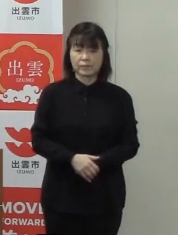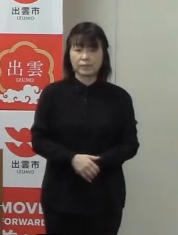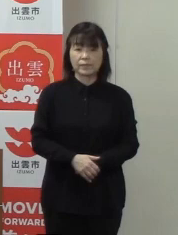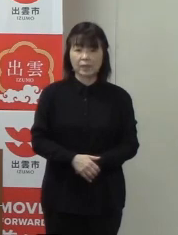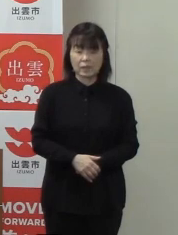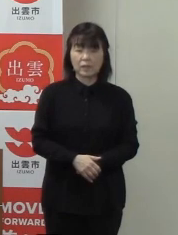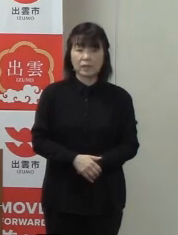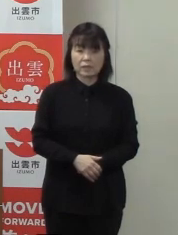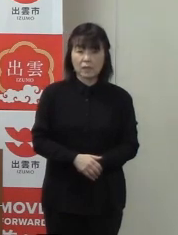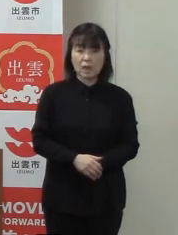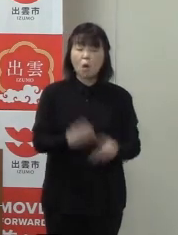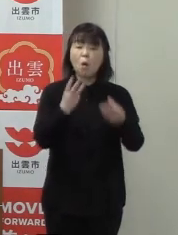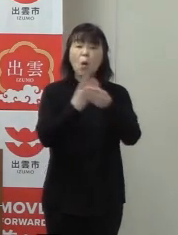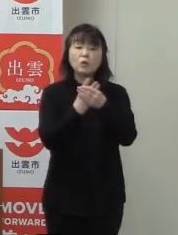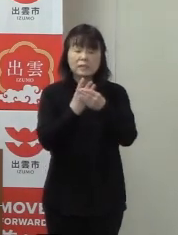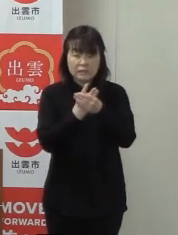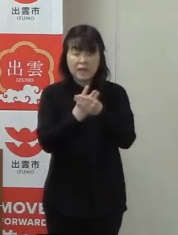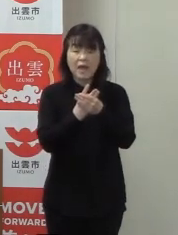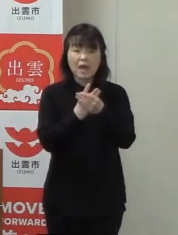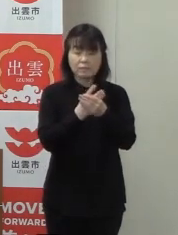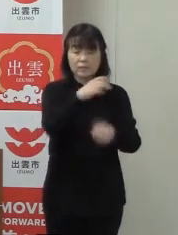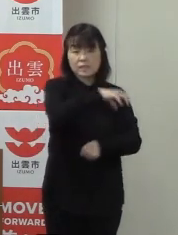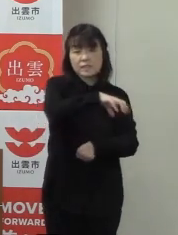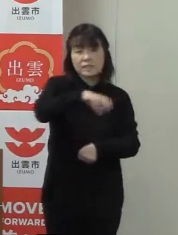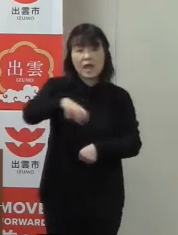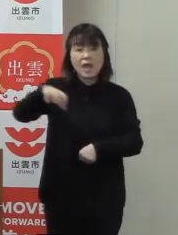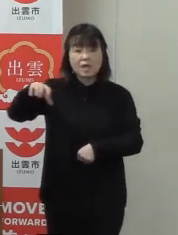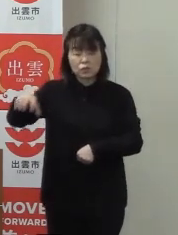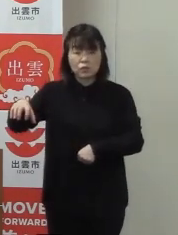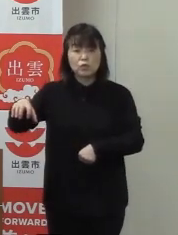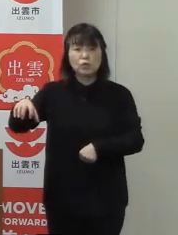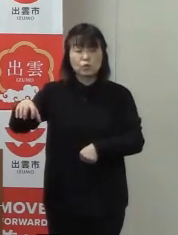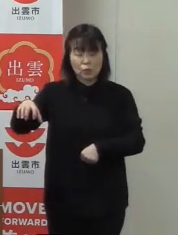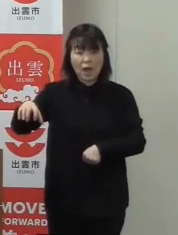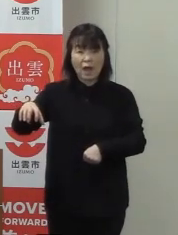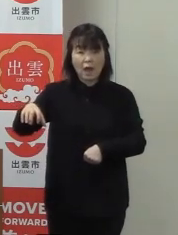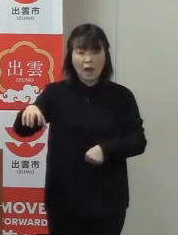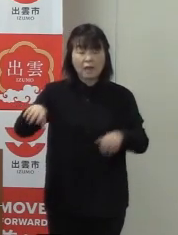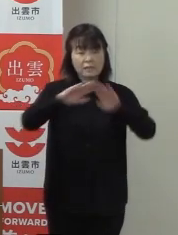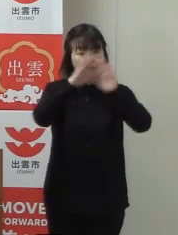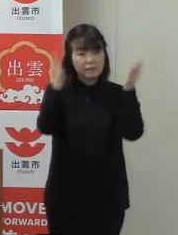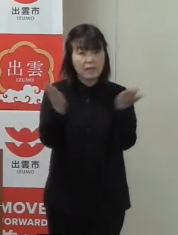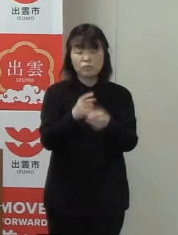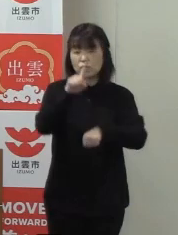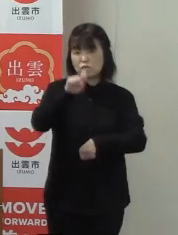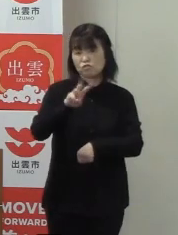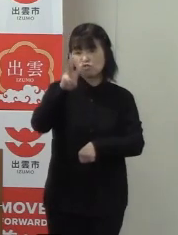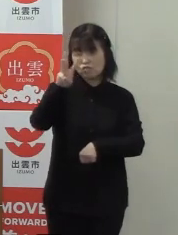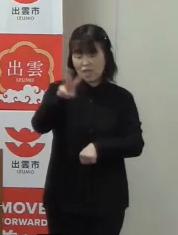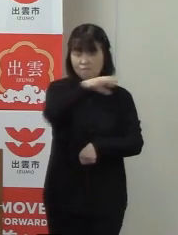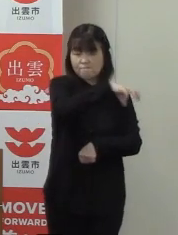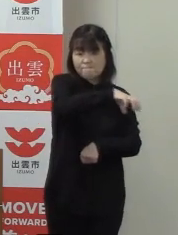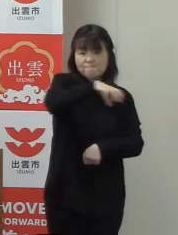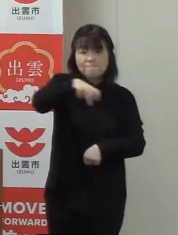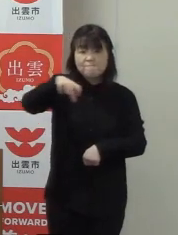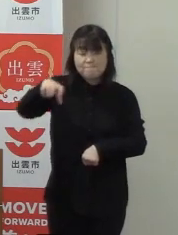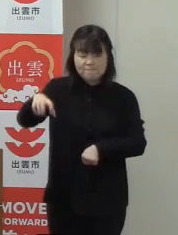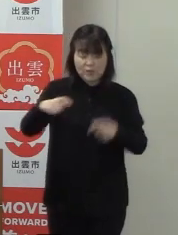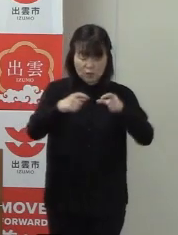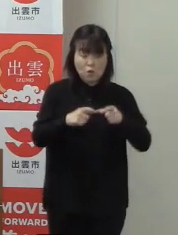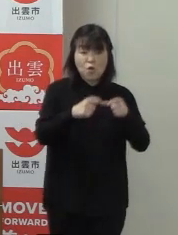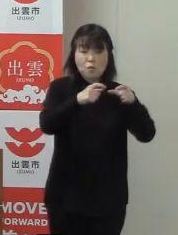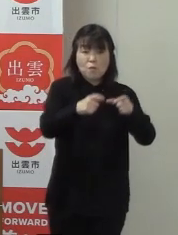温泉施設はここにあります、13の温泉がこれを利用できます